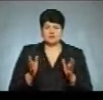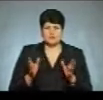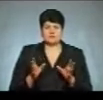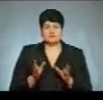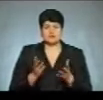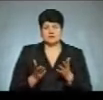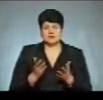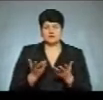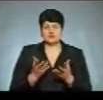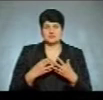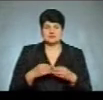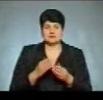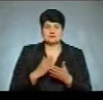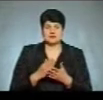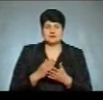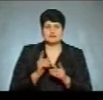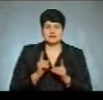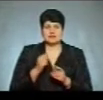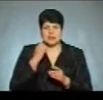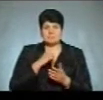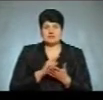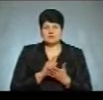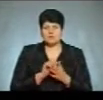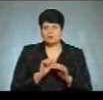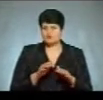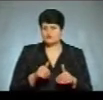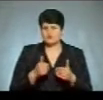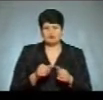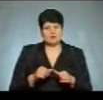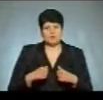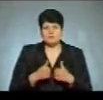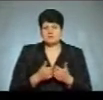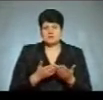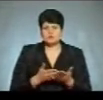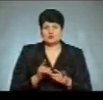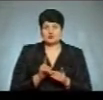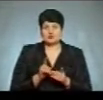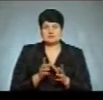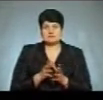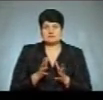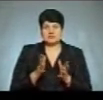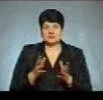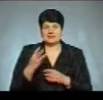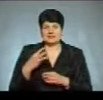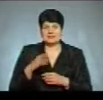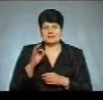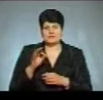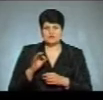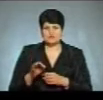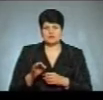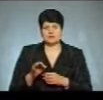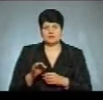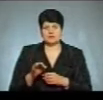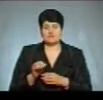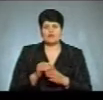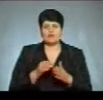Разом з тим, якщо сім'я складається тільки з пенсіонерів, можна звернутися знову ж таки на комісію щодо збільшення на 30% в межах